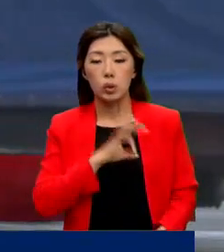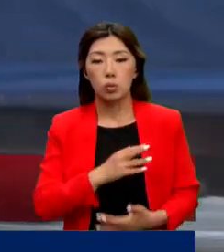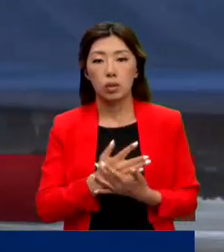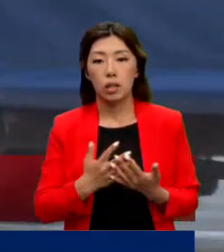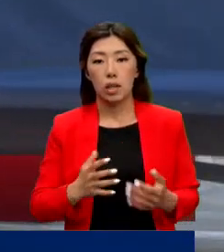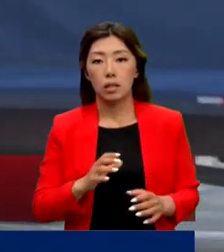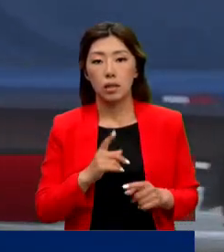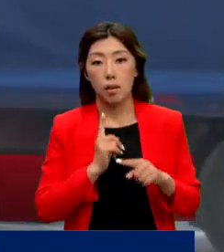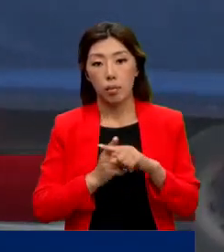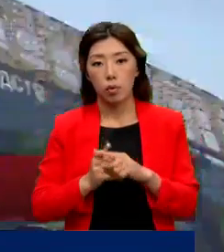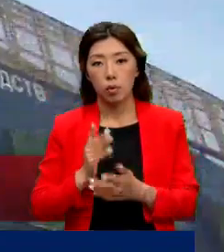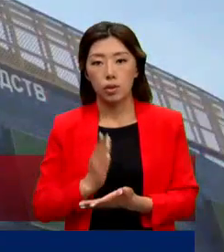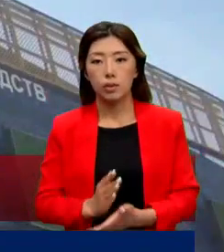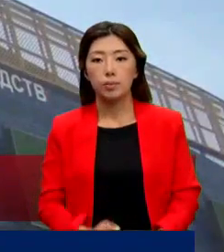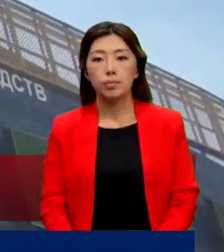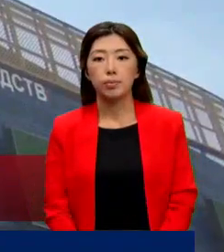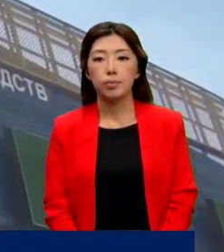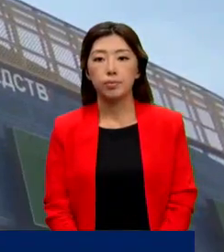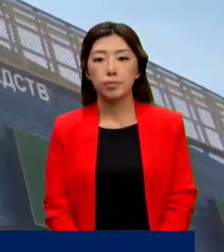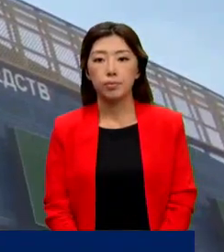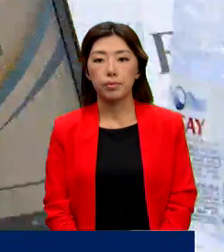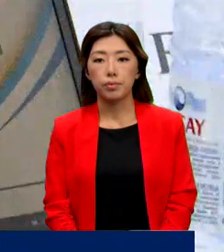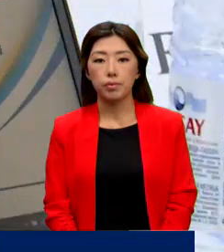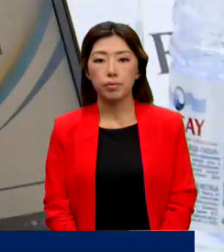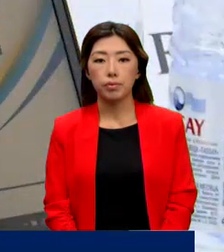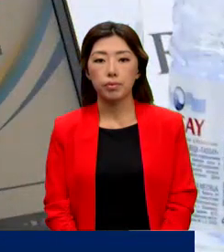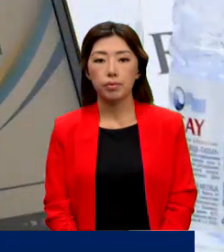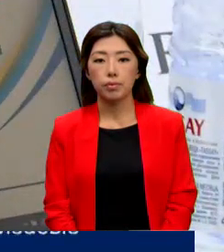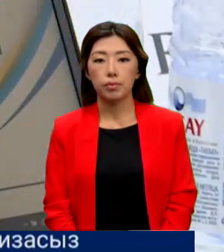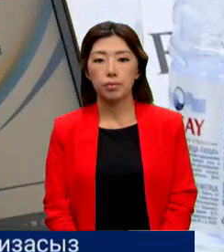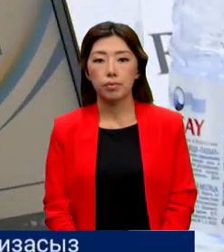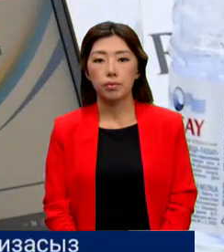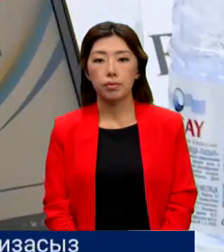критериям. Пришло время посмотреть на южных соседей другими глазами,